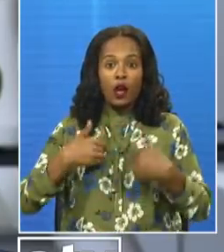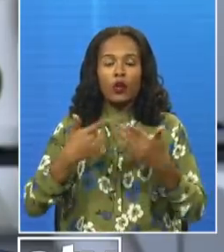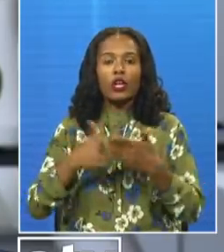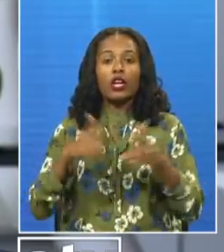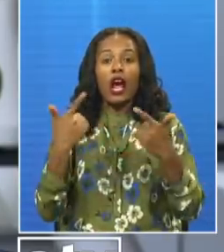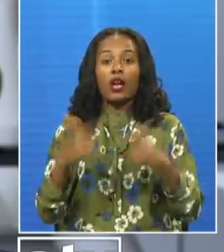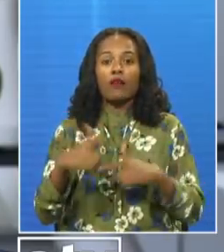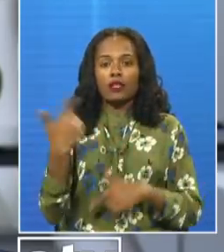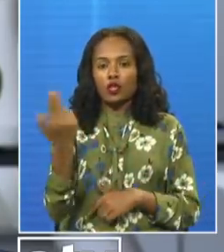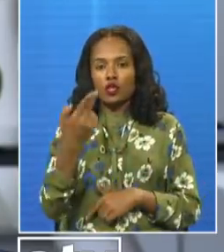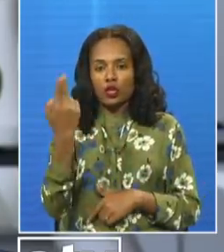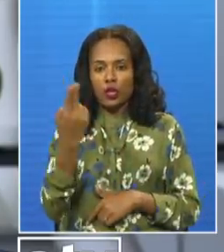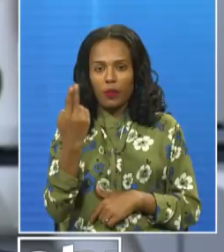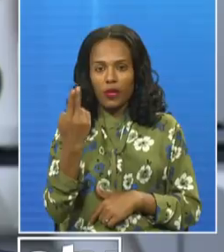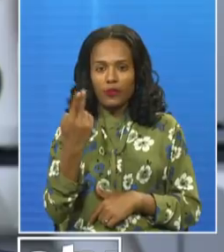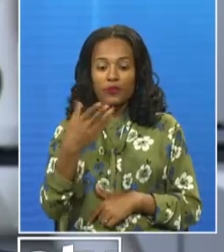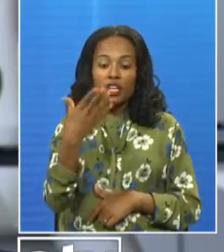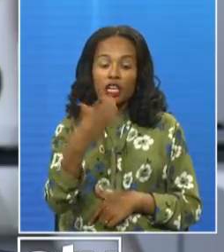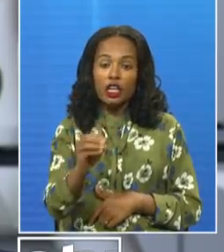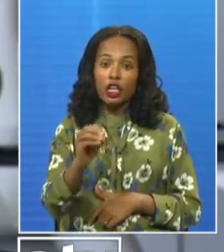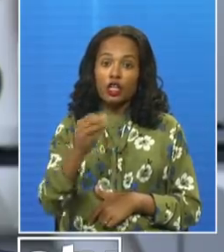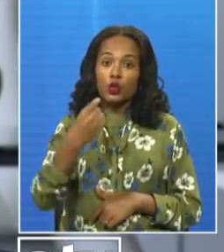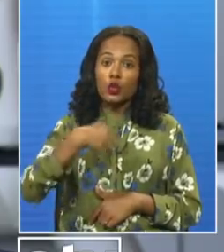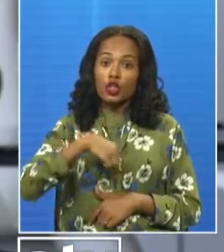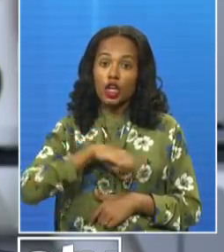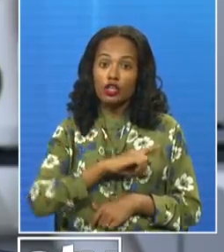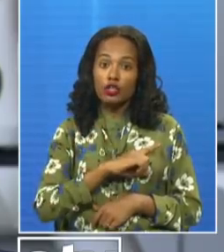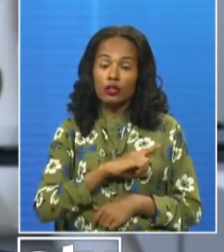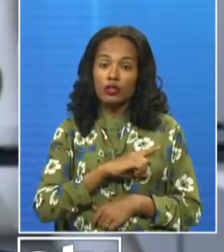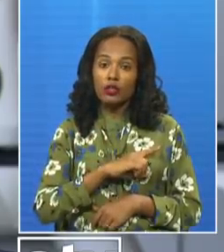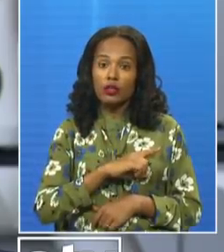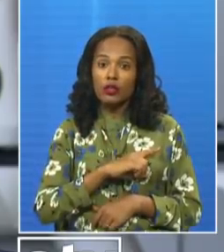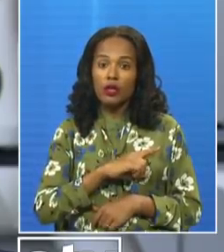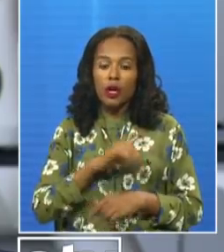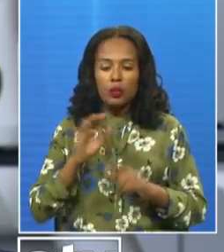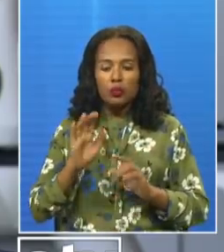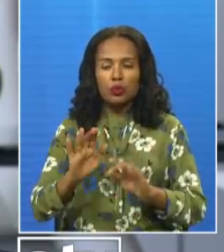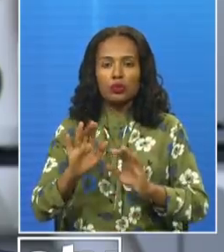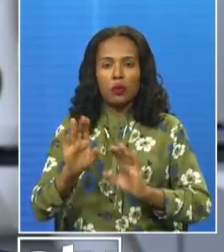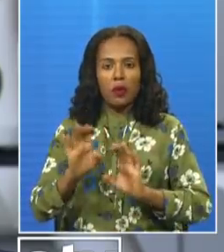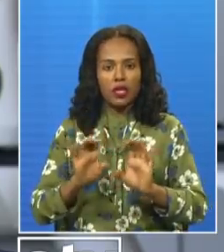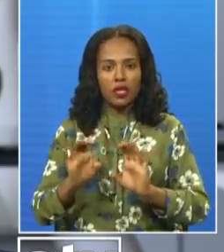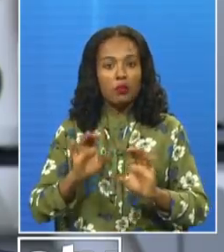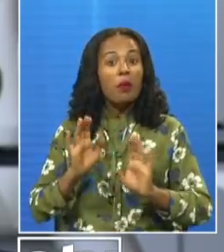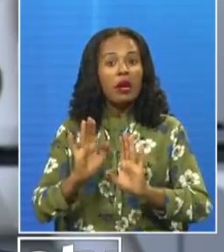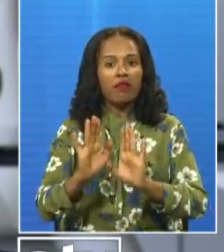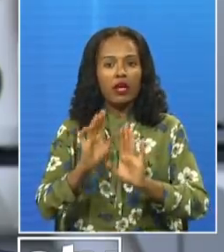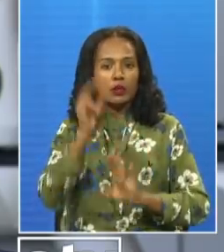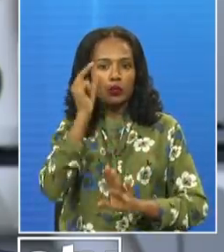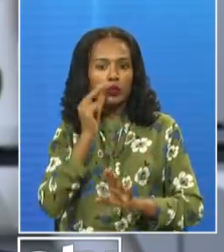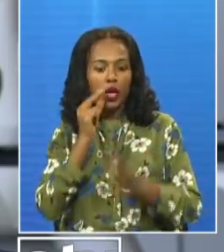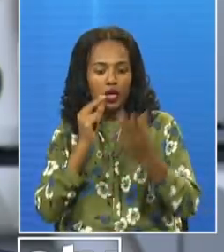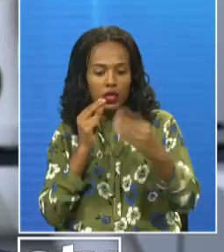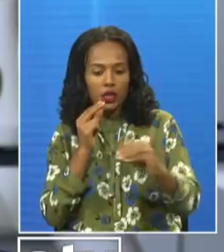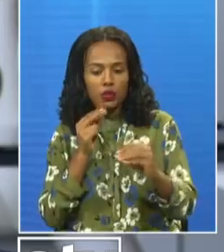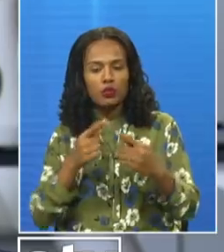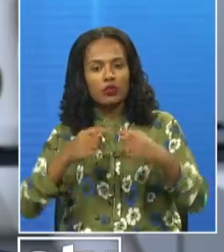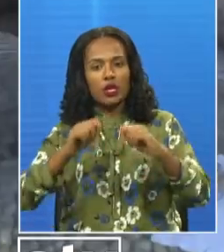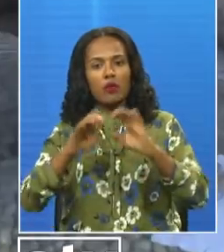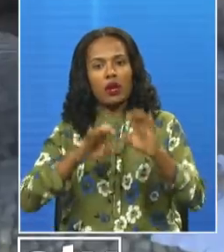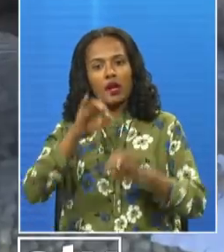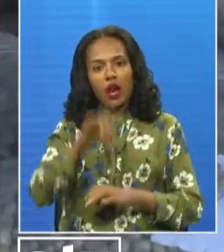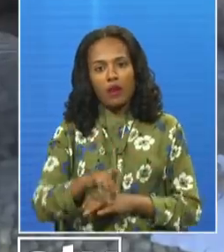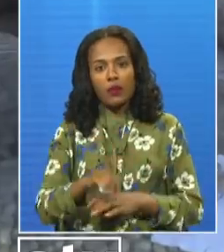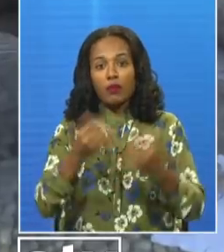አድቫንቴጅ ተጠቅመን ገዢዎቻችንን ፑሽ በማድረግ ቡና እንዲገዙን ብዙ ጥረት ማድረግ መቻል